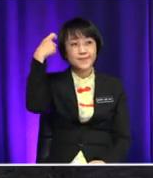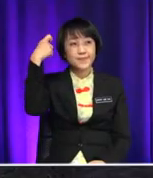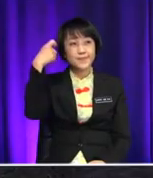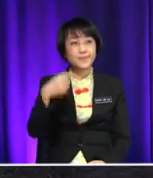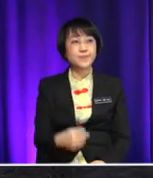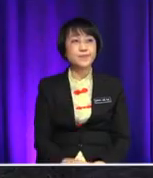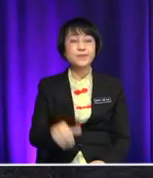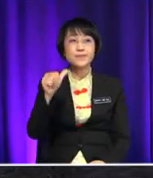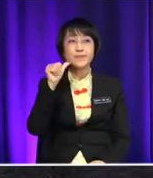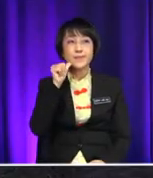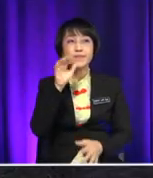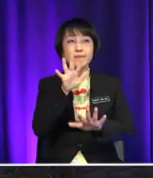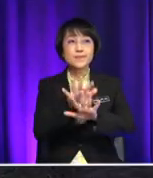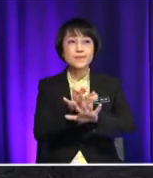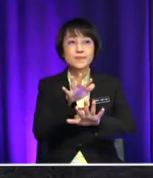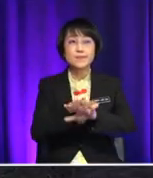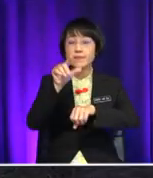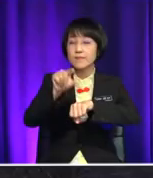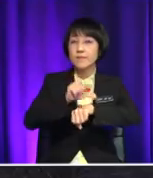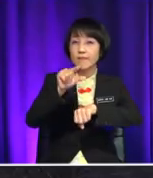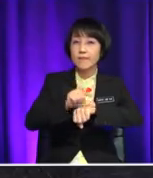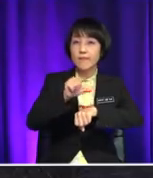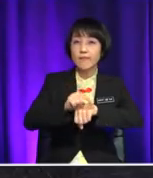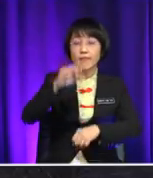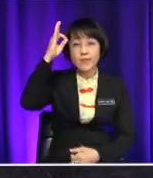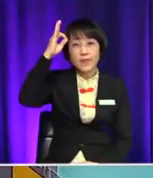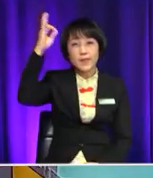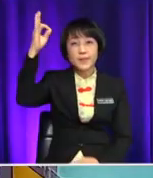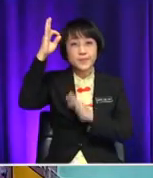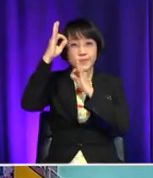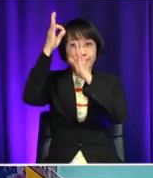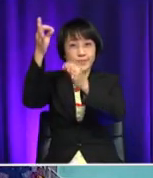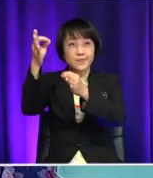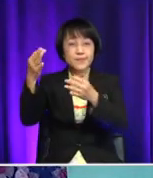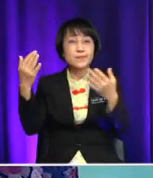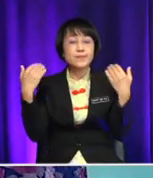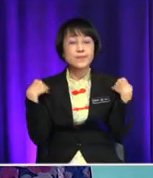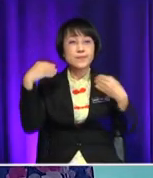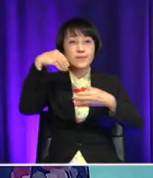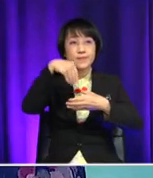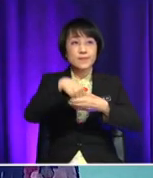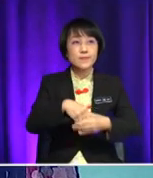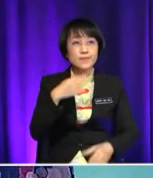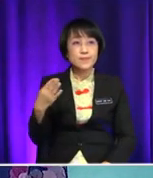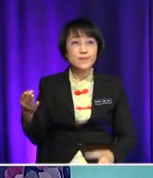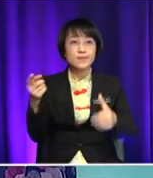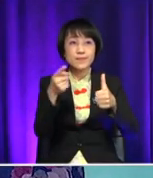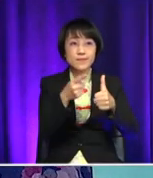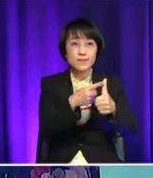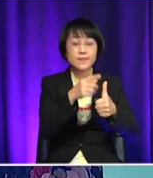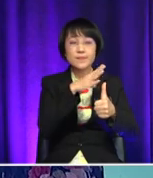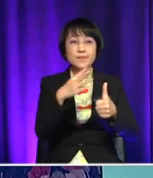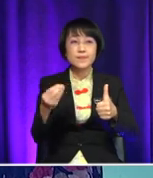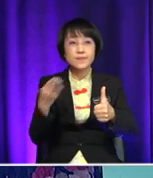Adlina banyak mengaplikasikan fakta yang ada dalam bahan satu dan juga bahan 2 Walaupun dia hanya